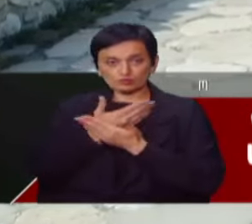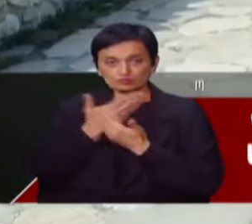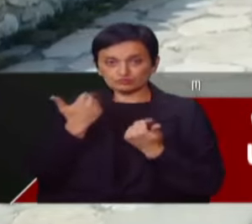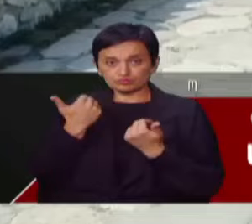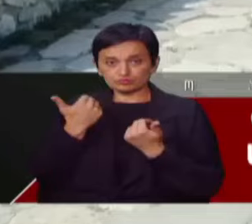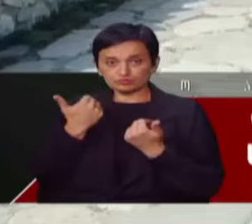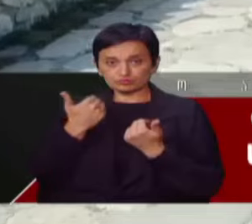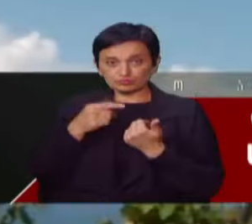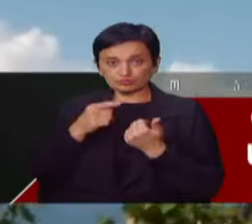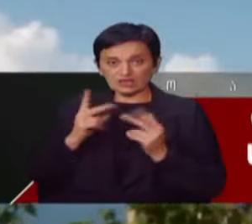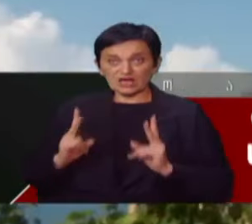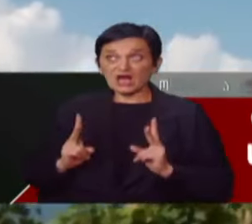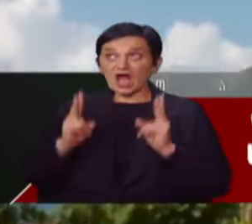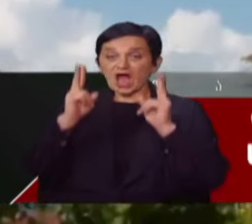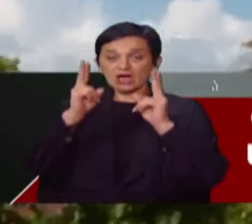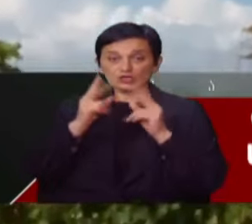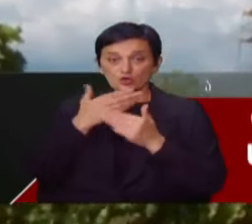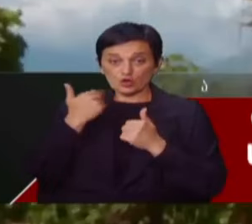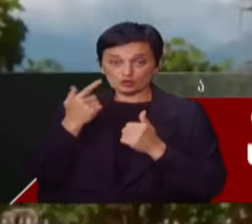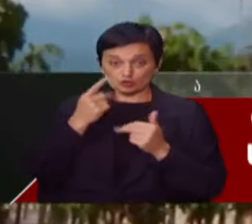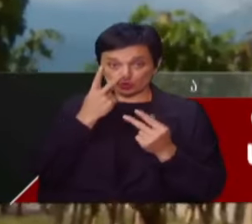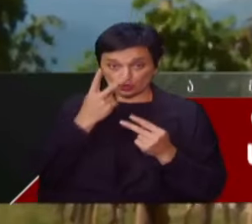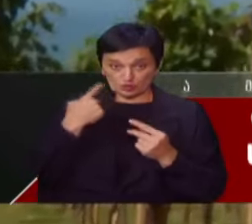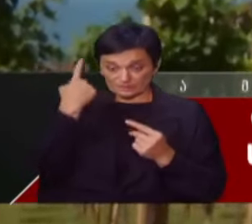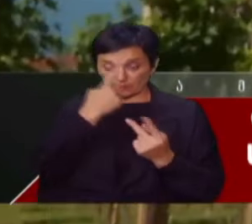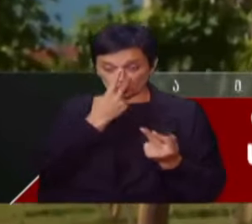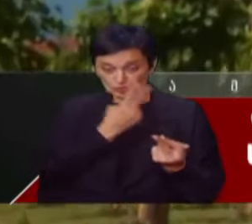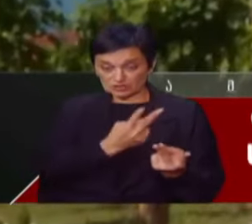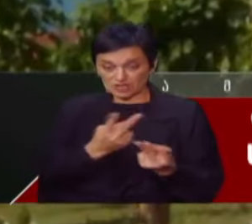არის ასული ეს ხარაჩო. ამ ვიზუალური დათვალიერების შედეგად